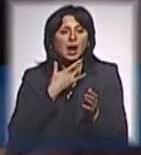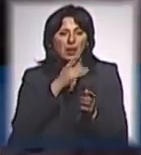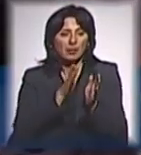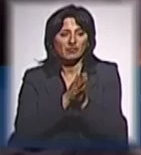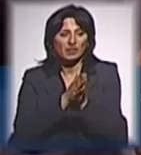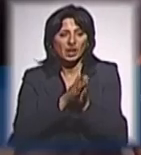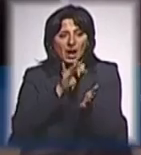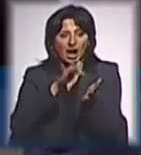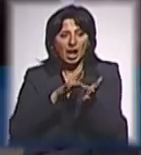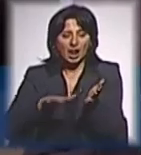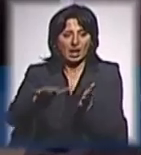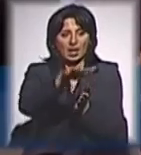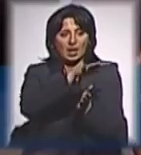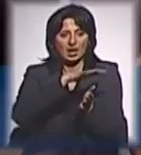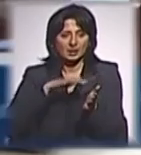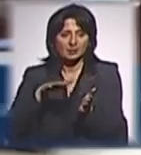რომ მთელი ქალაქის მასშტაბით